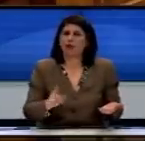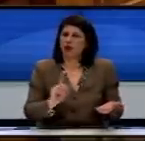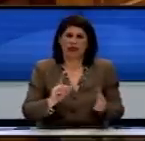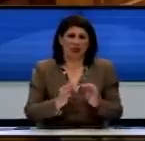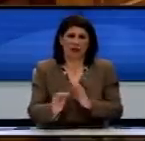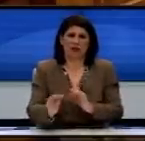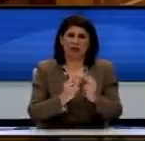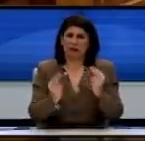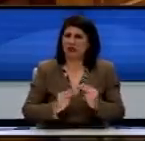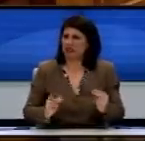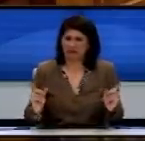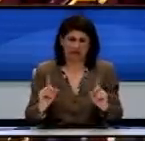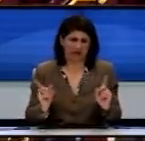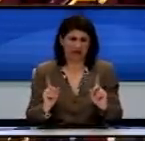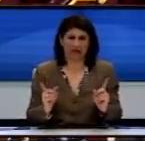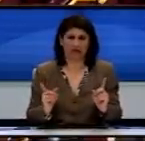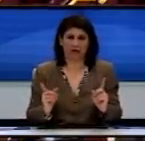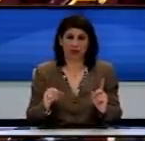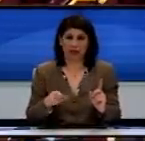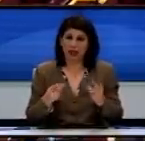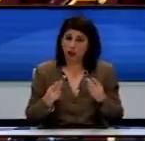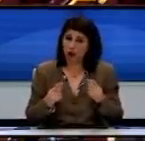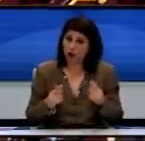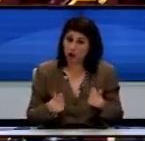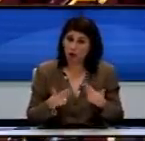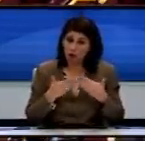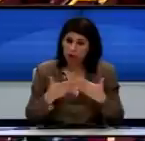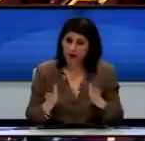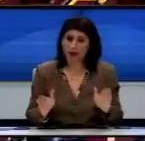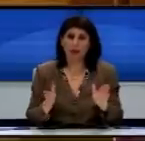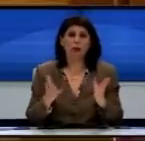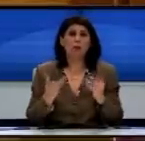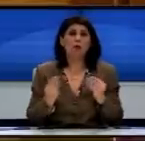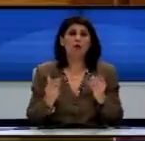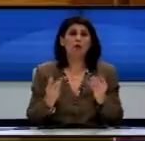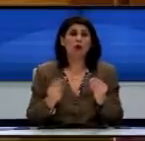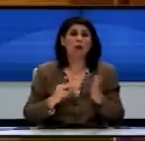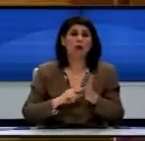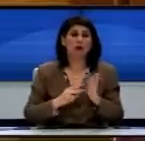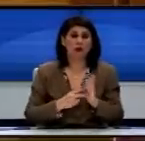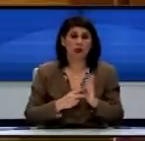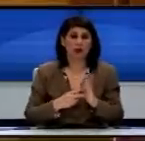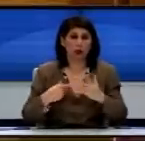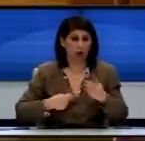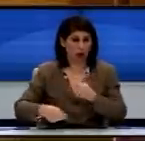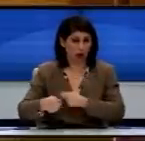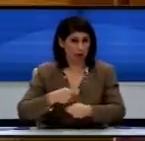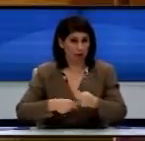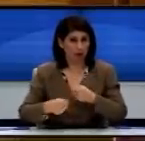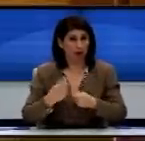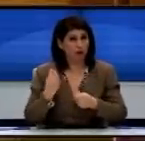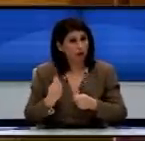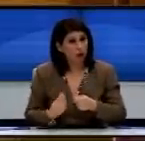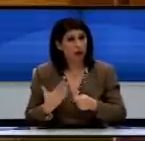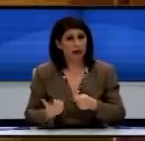είναι ένα μέτρο το οποίο είναι αποτελεσματικό. Και για τον τρόπο με τον οποίο ανοίγουμε πάρα πολύ προσεκτικά το λιανεμπόριο, ενδεχομένως να είναι